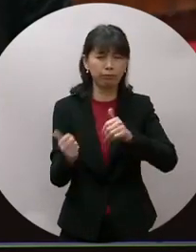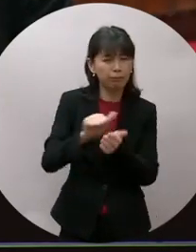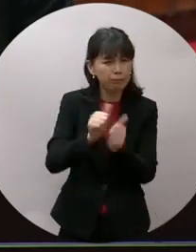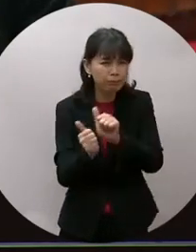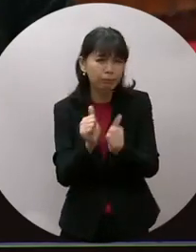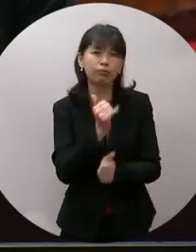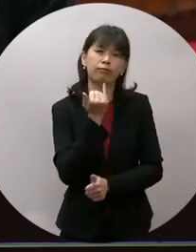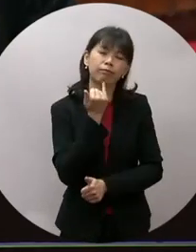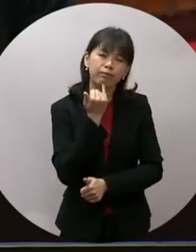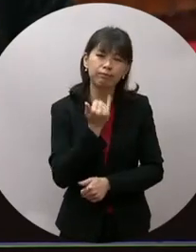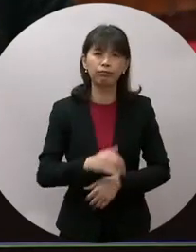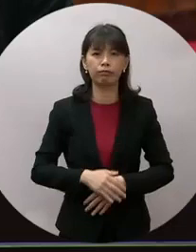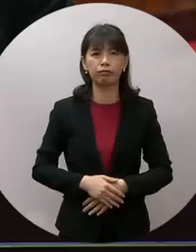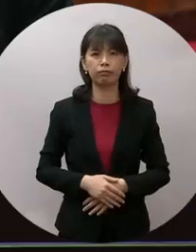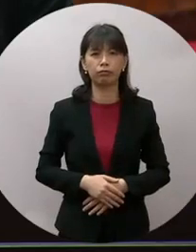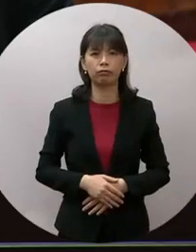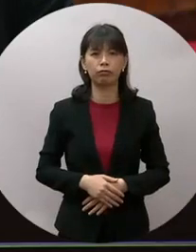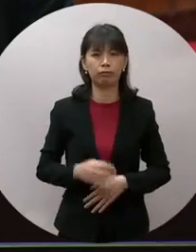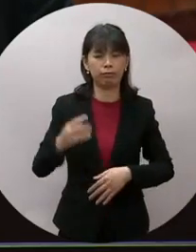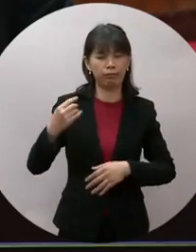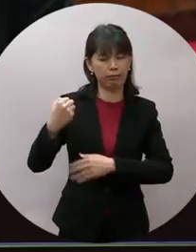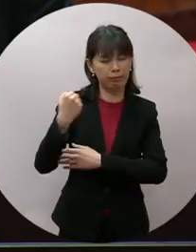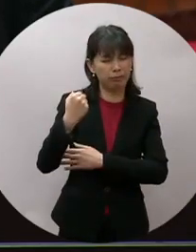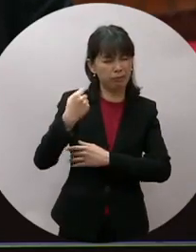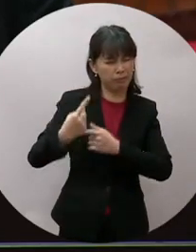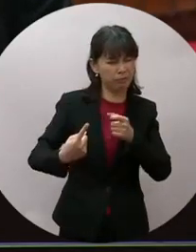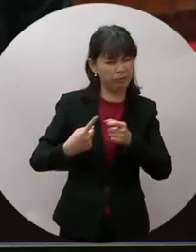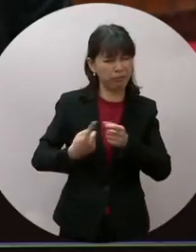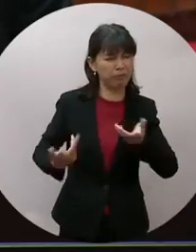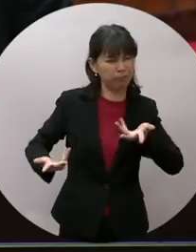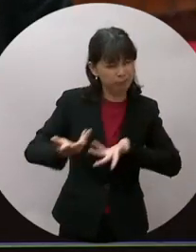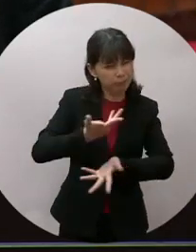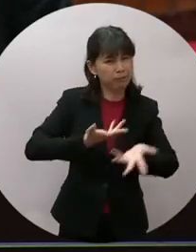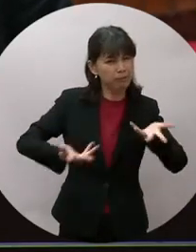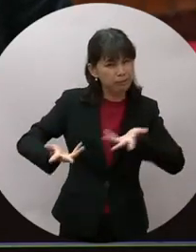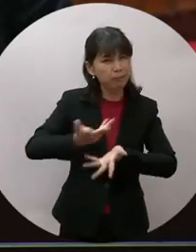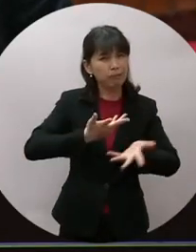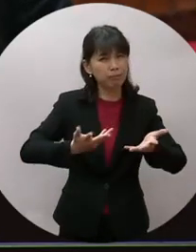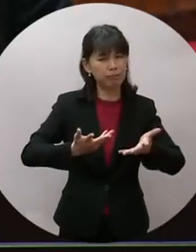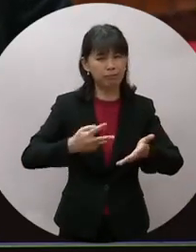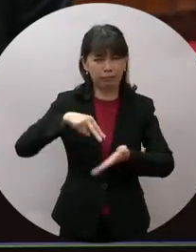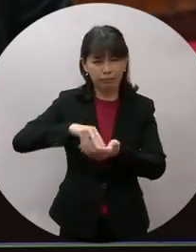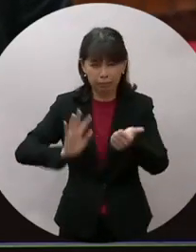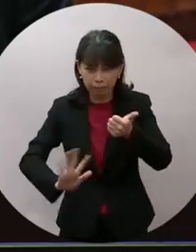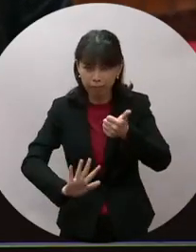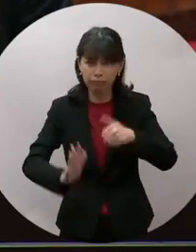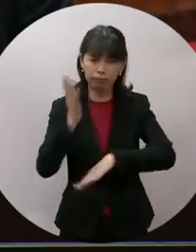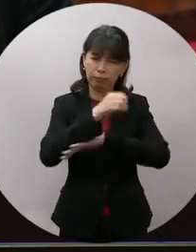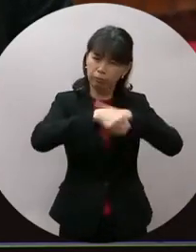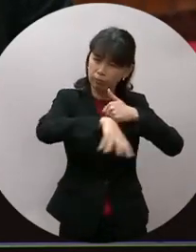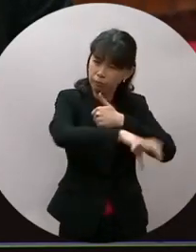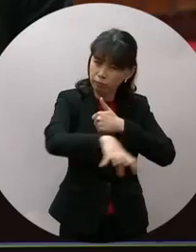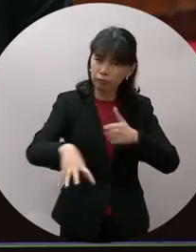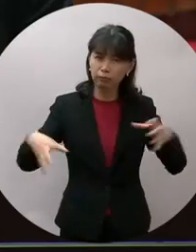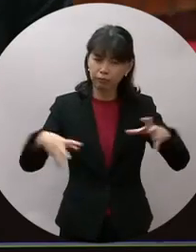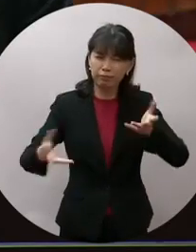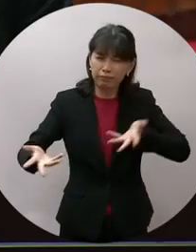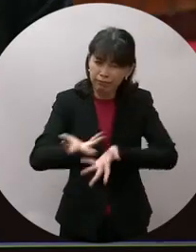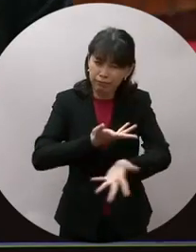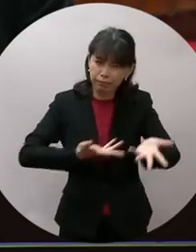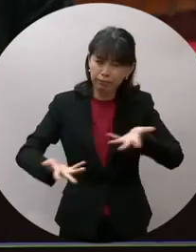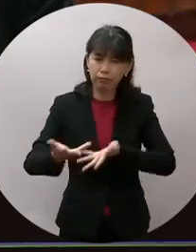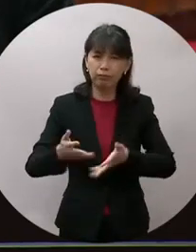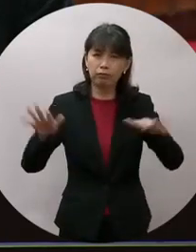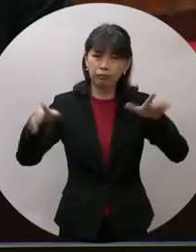多赢的局面。经过这一整年大家的努力、部会的努力、许多委员的努力，我们做了许多的公